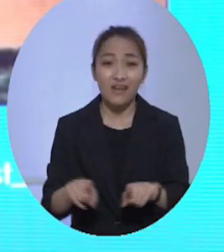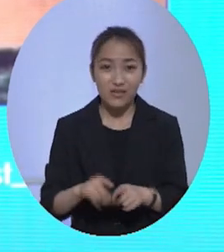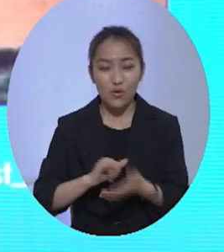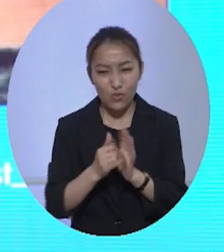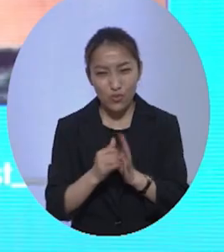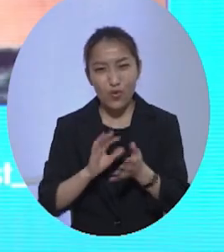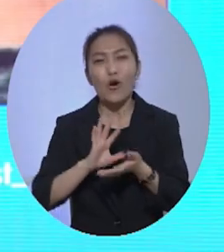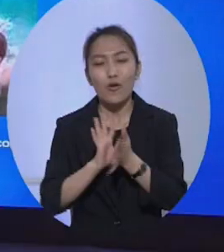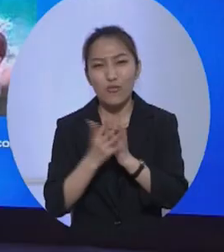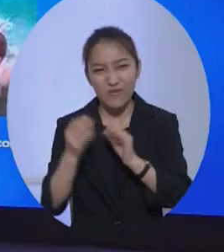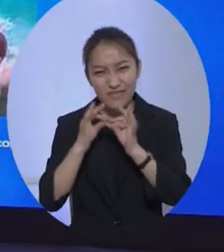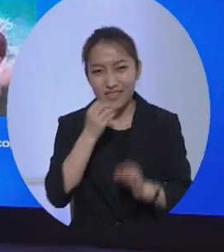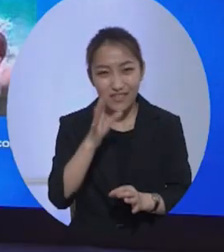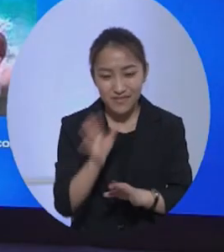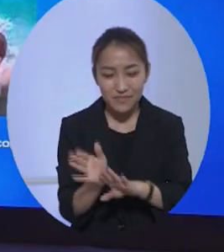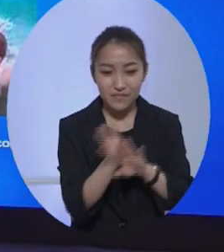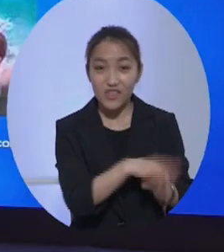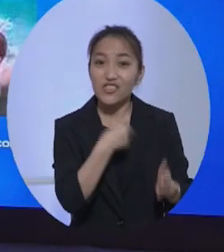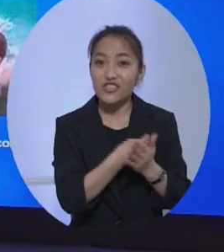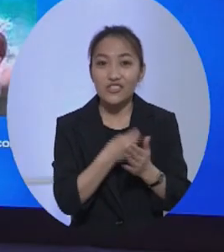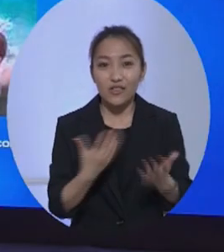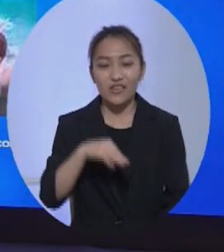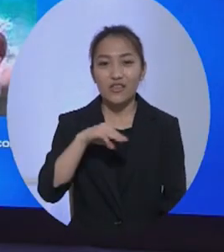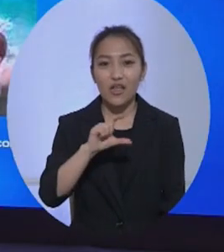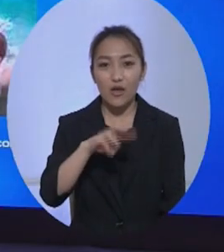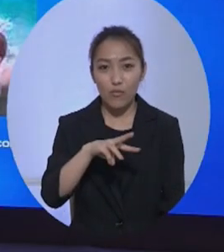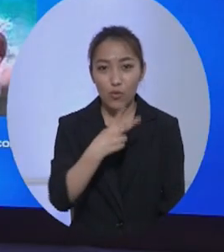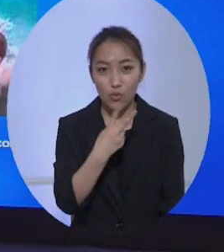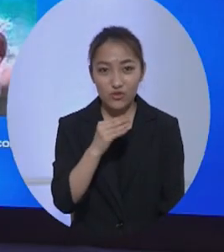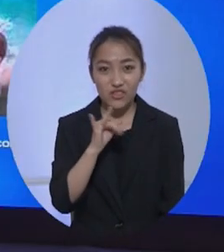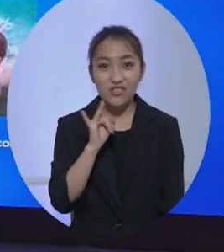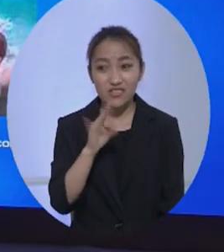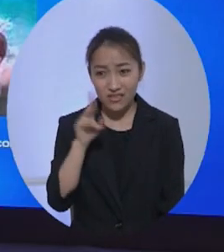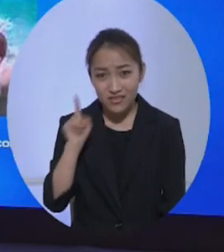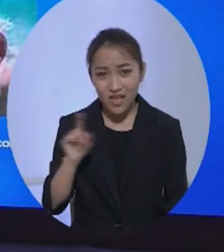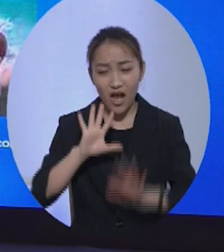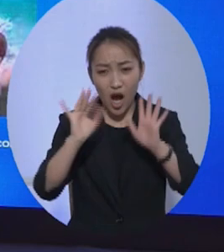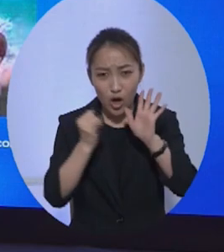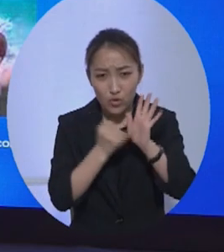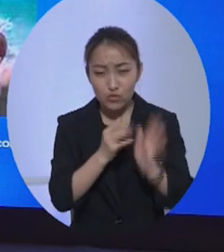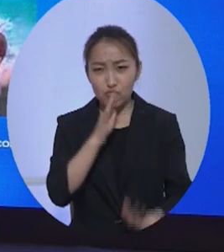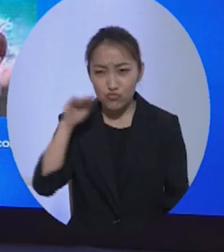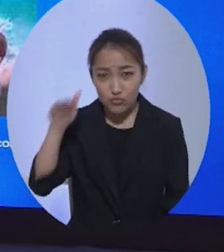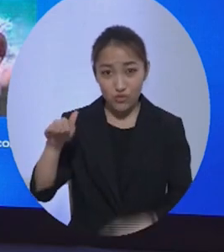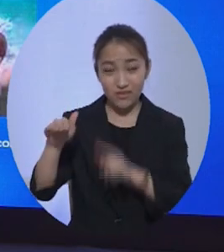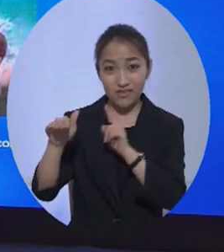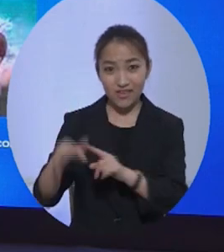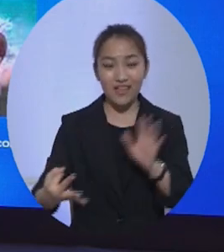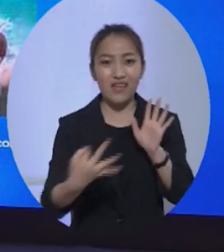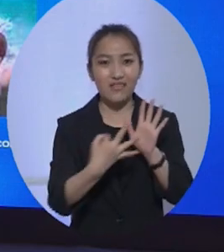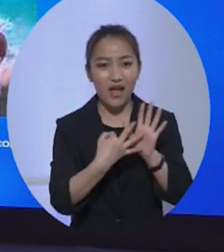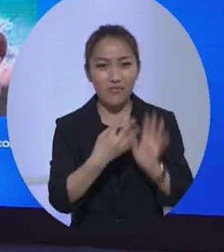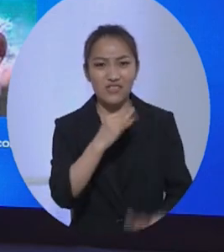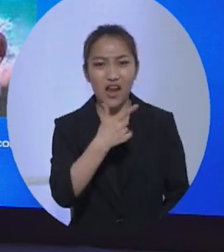би одоо Тэмүүжингэр жишээ татъя, тийм ээ. Өөрөөр хэлэх юм бол 16-ах настай Тэмүүжин хүү 8